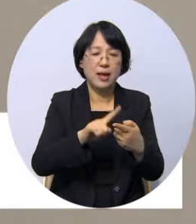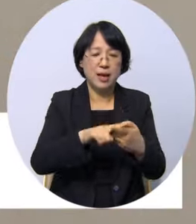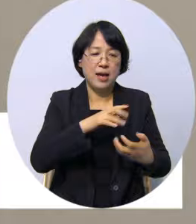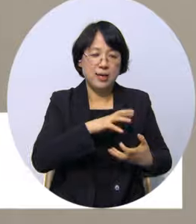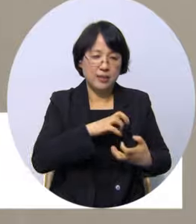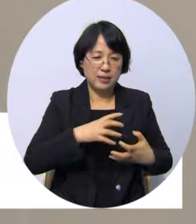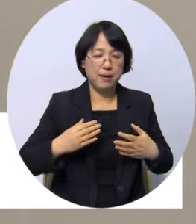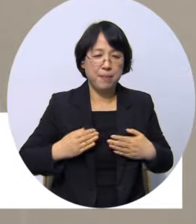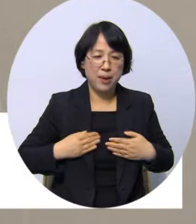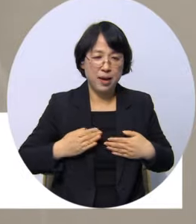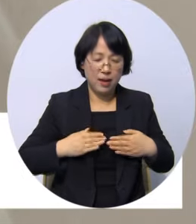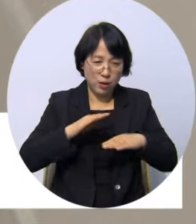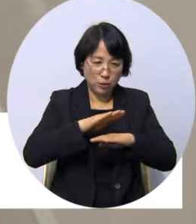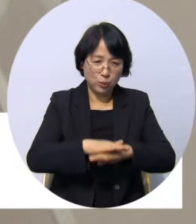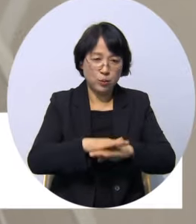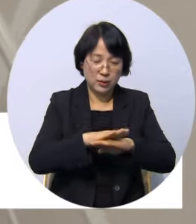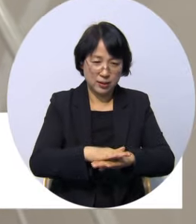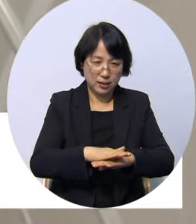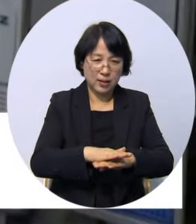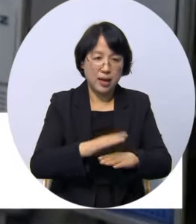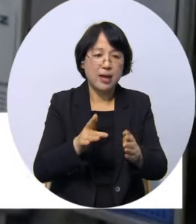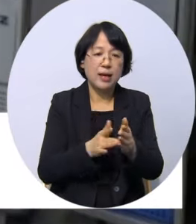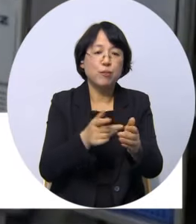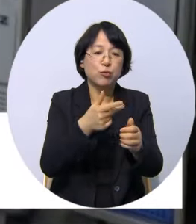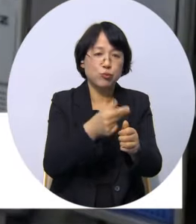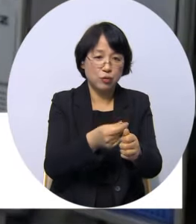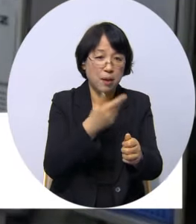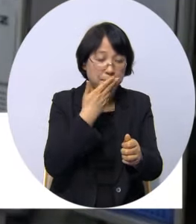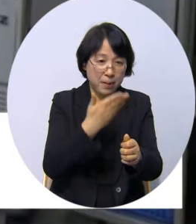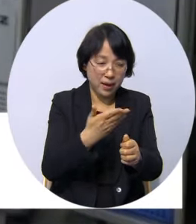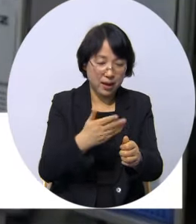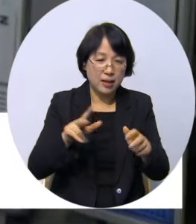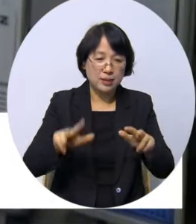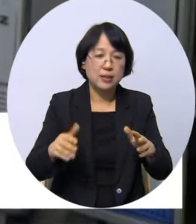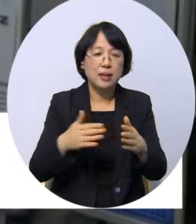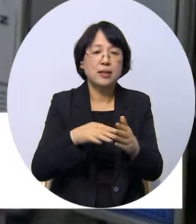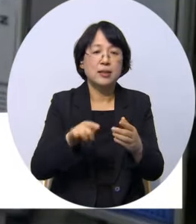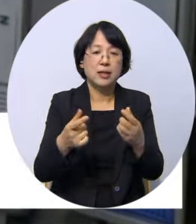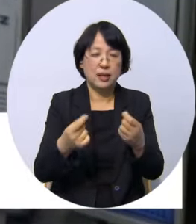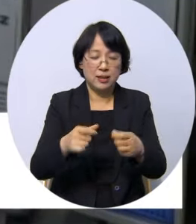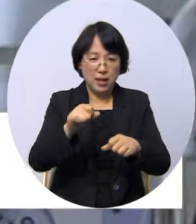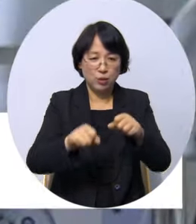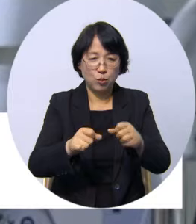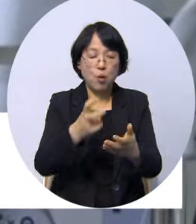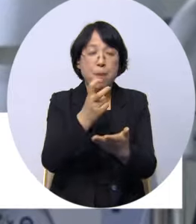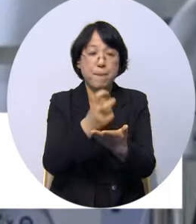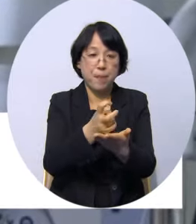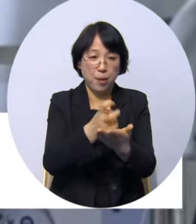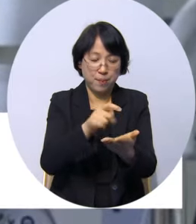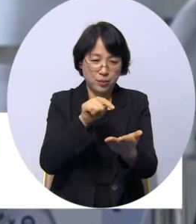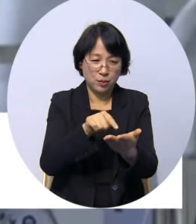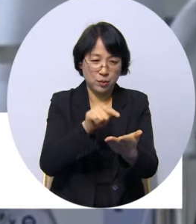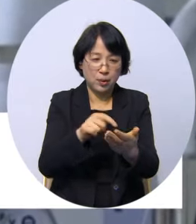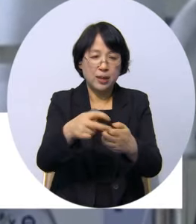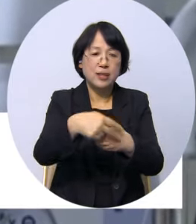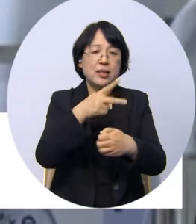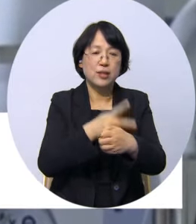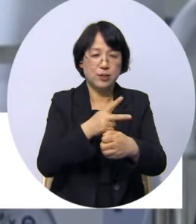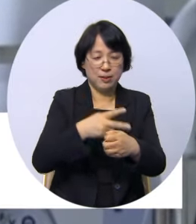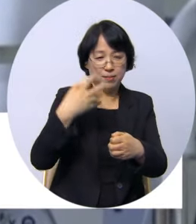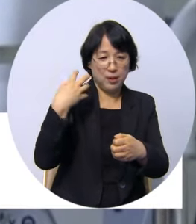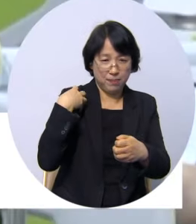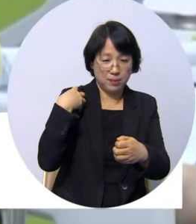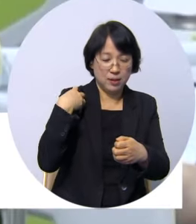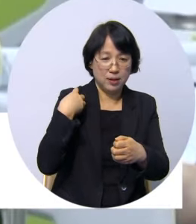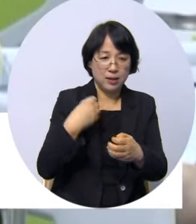약물 투여 등이 가능해진 겁니다 지금까지이 같은 의료 행위는 법적으로 의사만 할 수 있었는데 전문이 파업